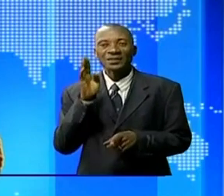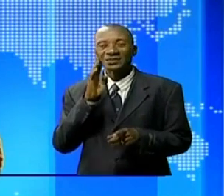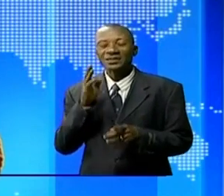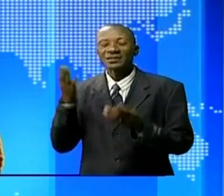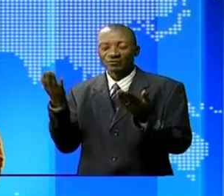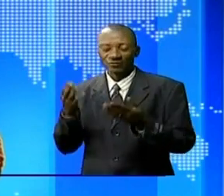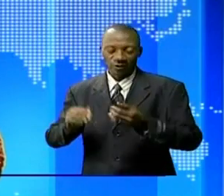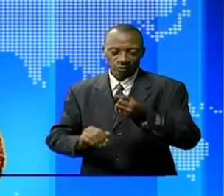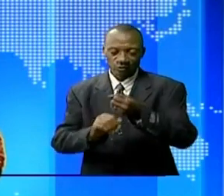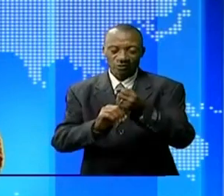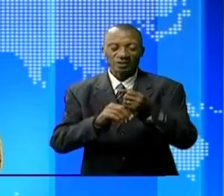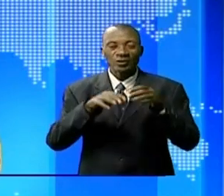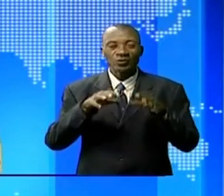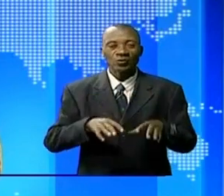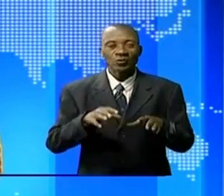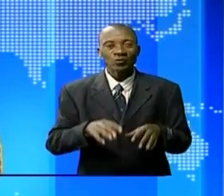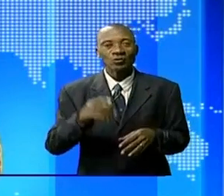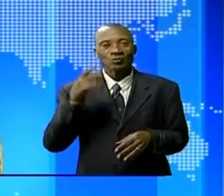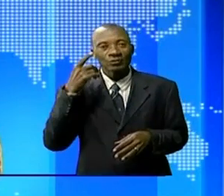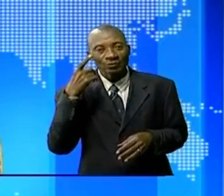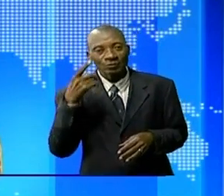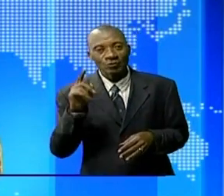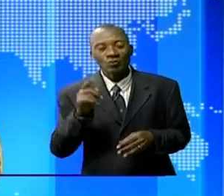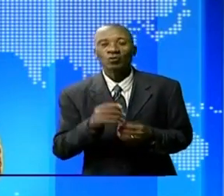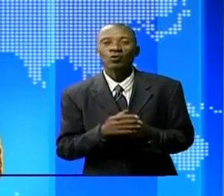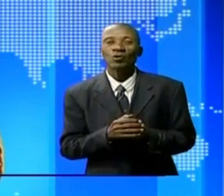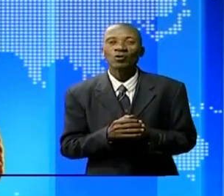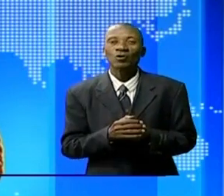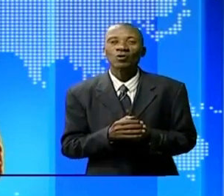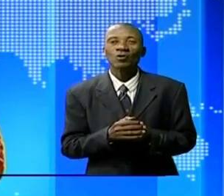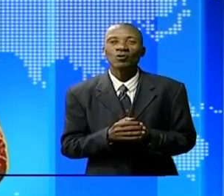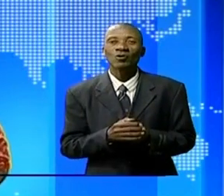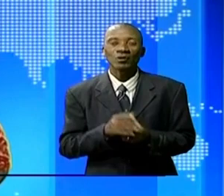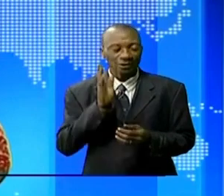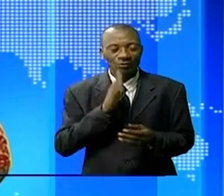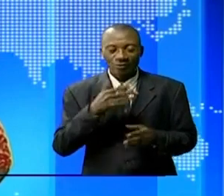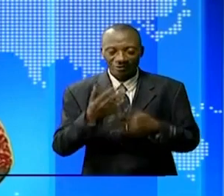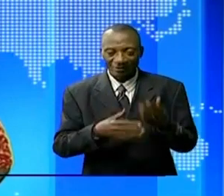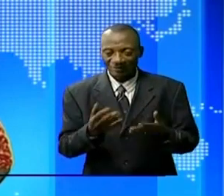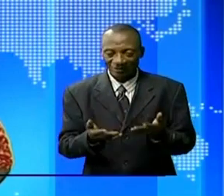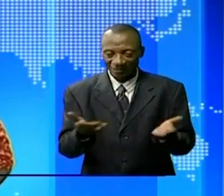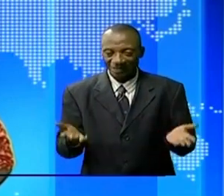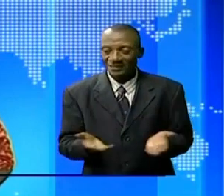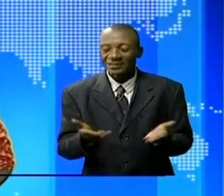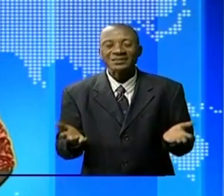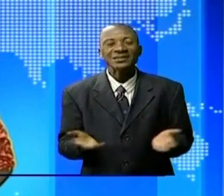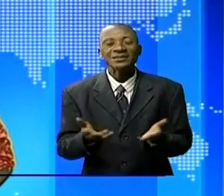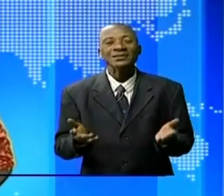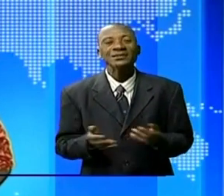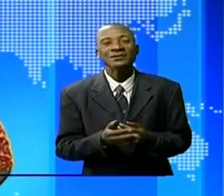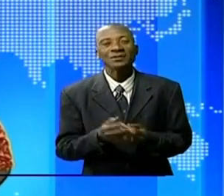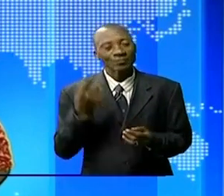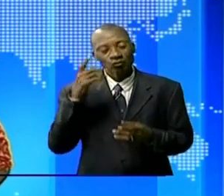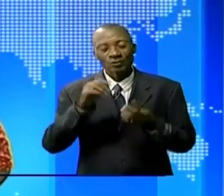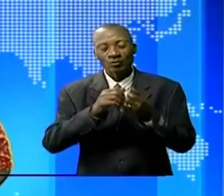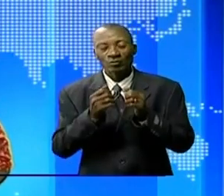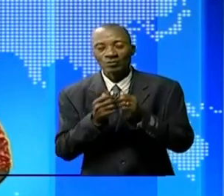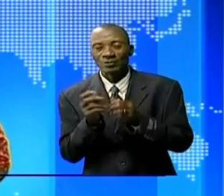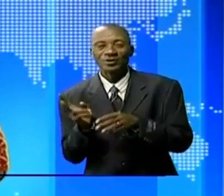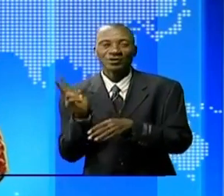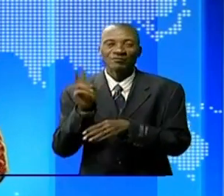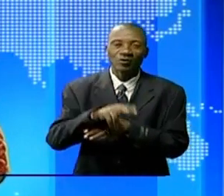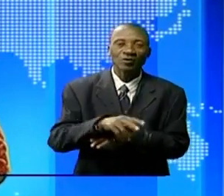congo dans la gestion du col sont r 122 qui reçoit le plainte de viol c'est que des